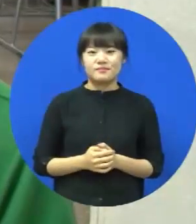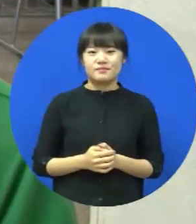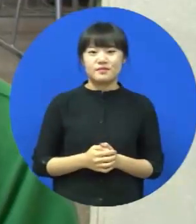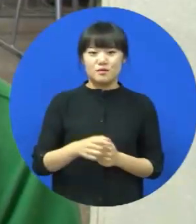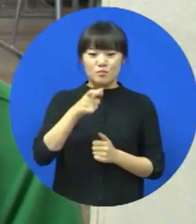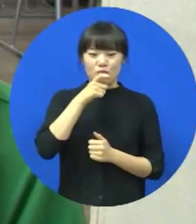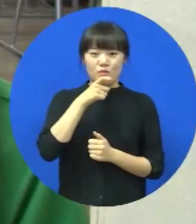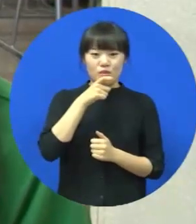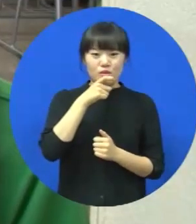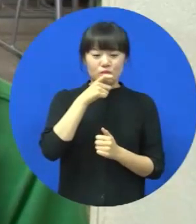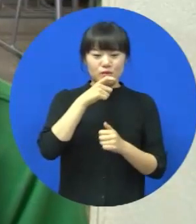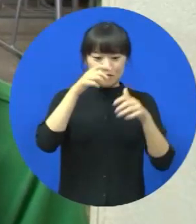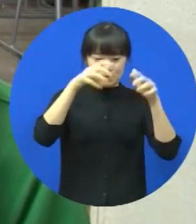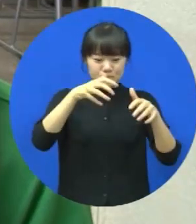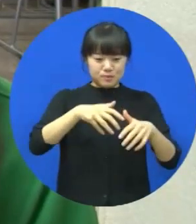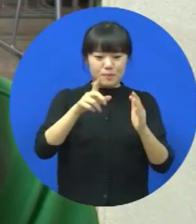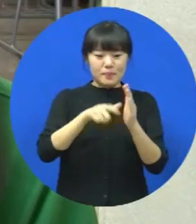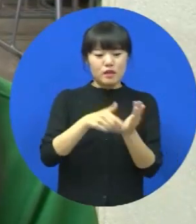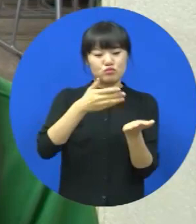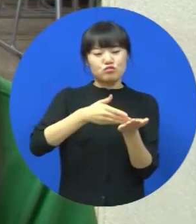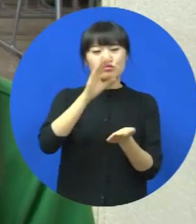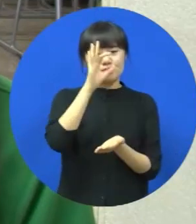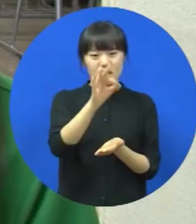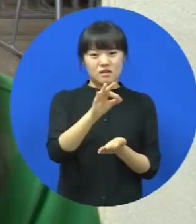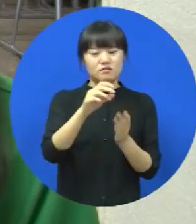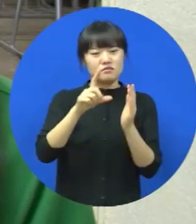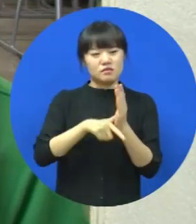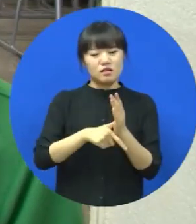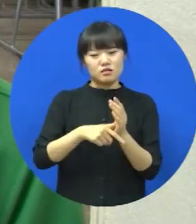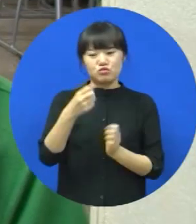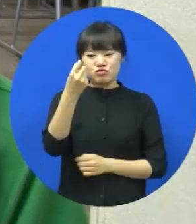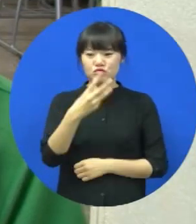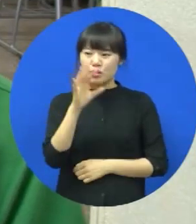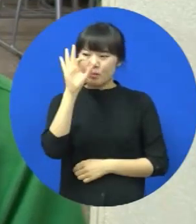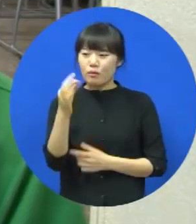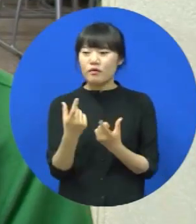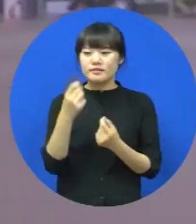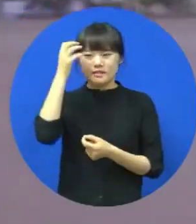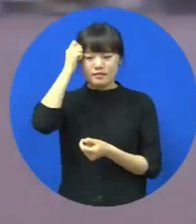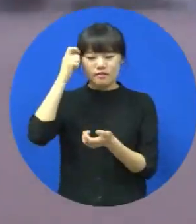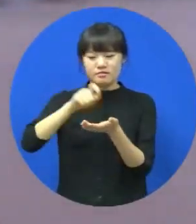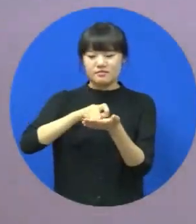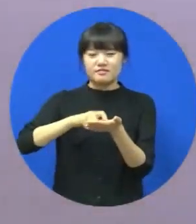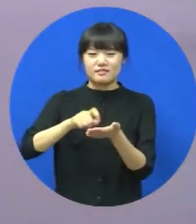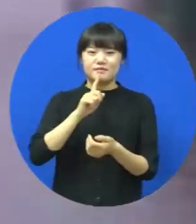호우주의보가 내릴 때 뉴스를 봤던 기억이 나는데 그때 한번 이런 숫자를 들었던 기억이 나서.